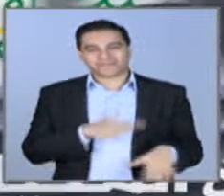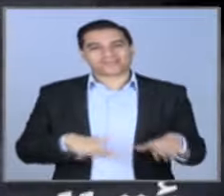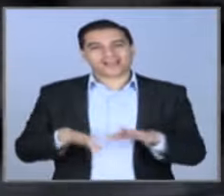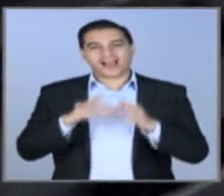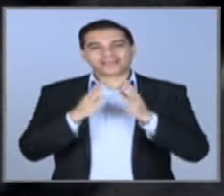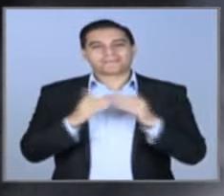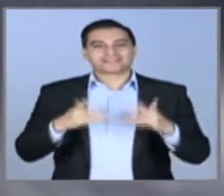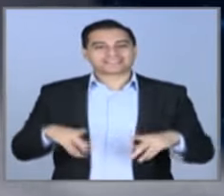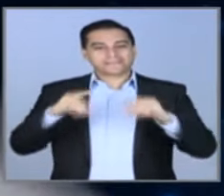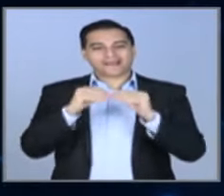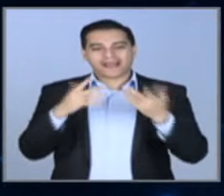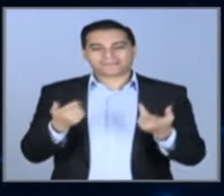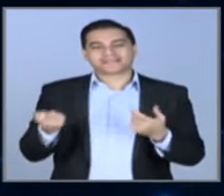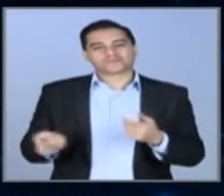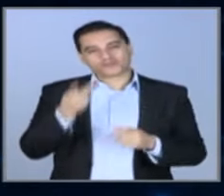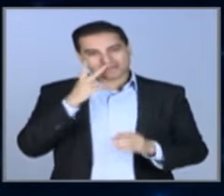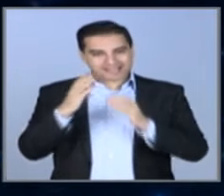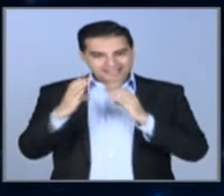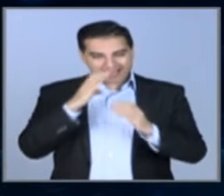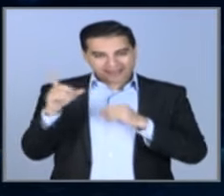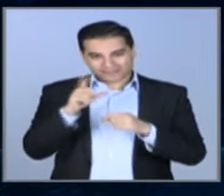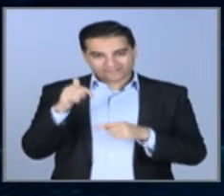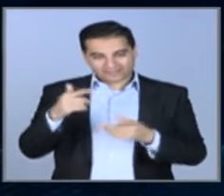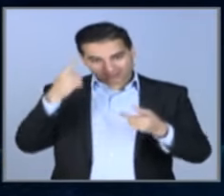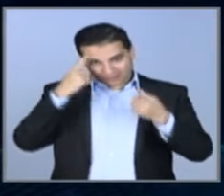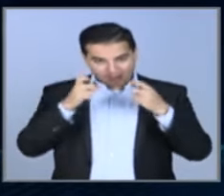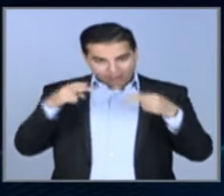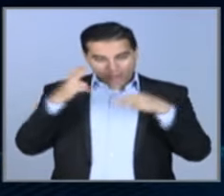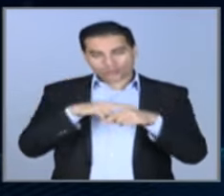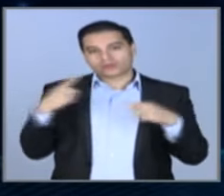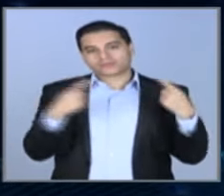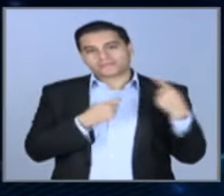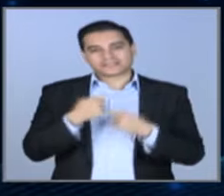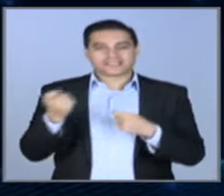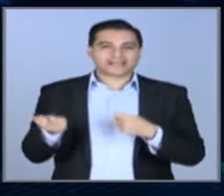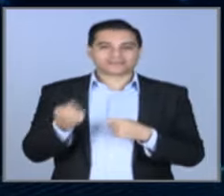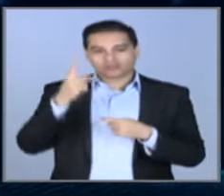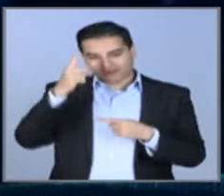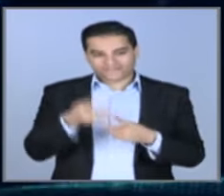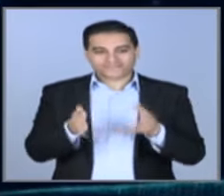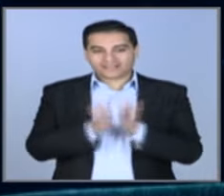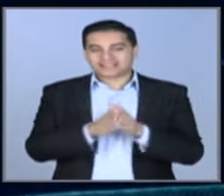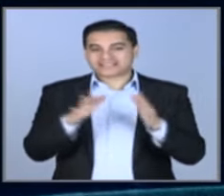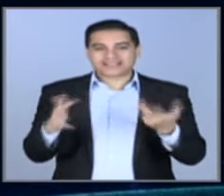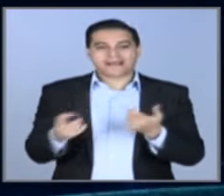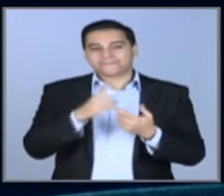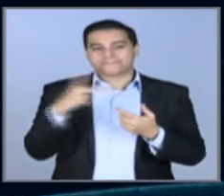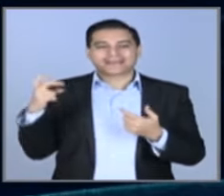وبكده عائلات مصر جمعت 75 نقطة في فقرة تحت الضغط وضربات الجزاء، ويبقى الرصيد لحد